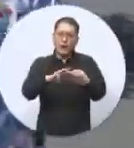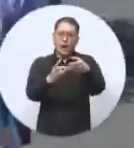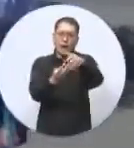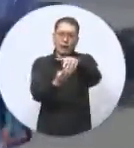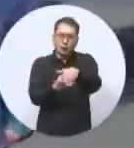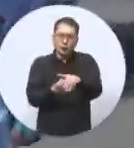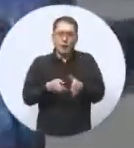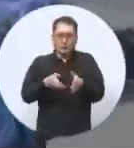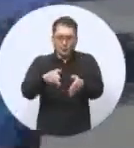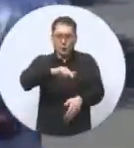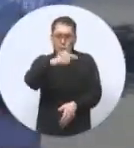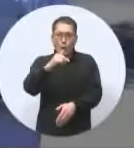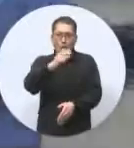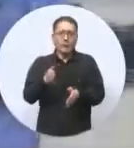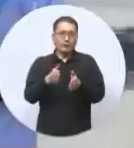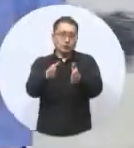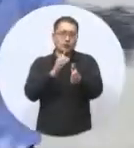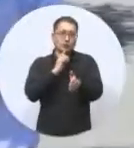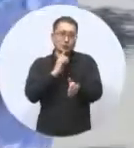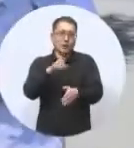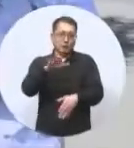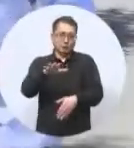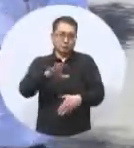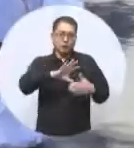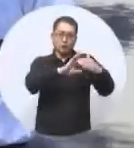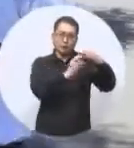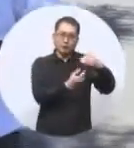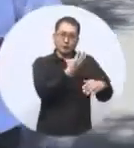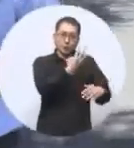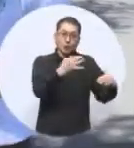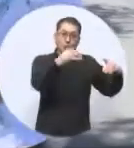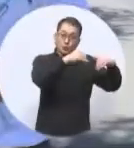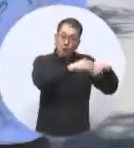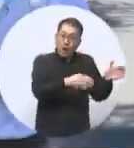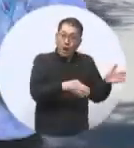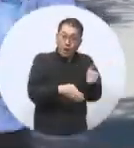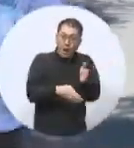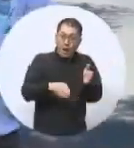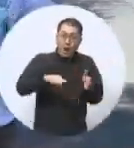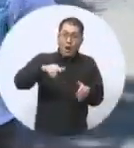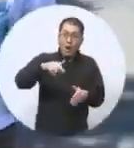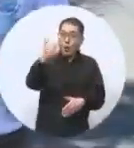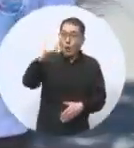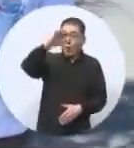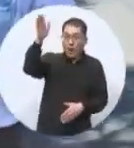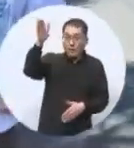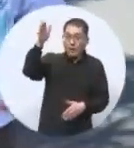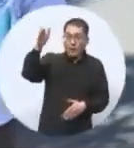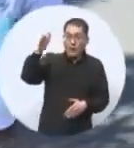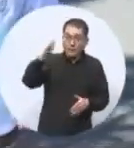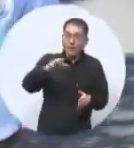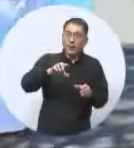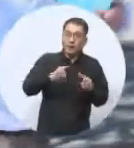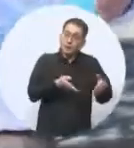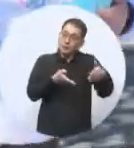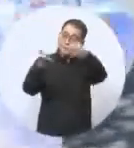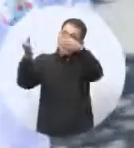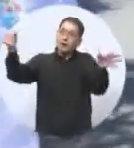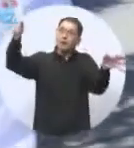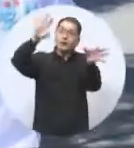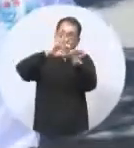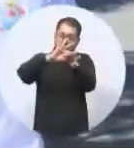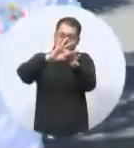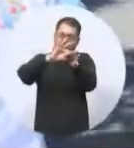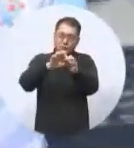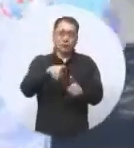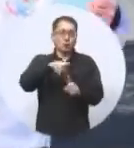山道って言いまして、藤沢のですね、四ツ谷というところから大山までつながってるんですよ。でちょうどこの